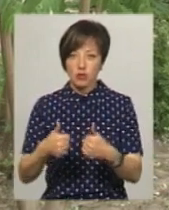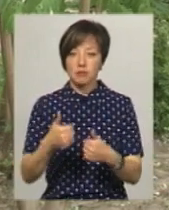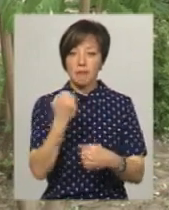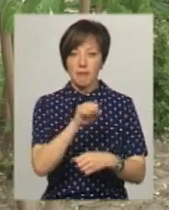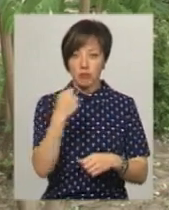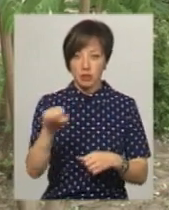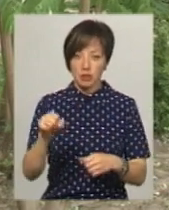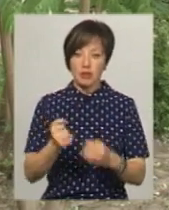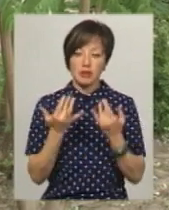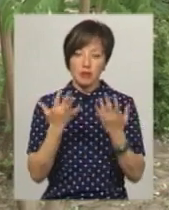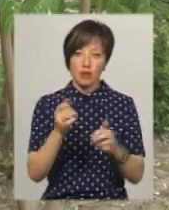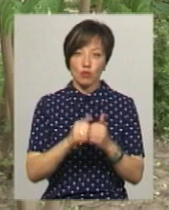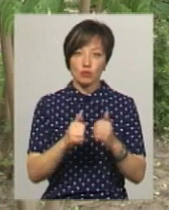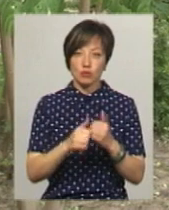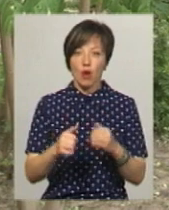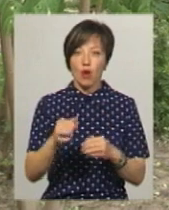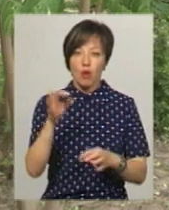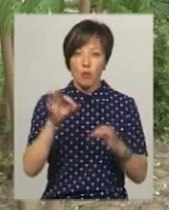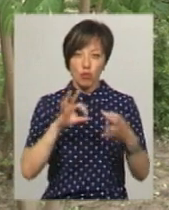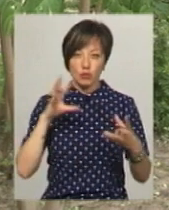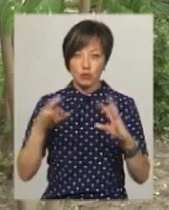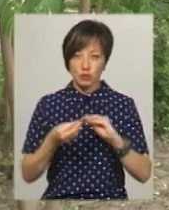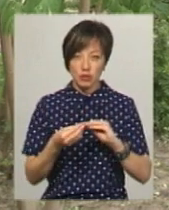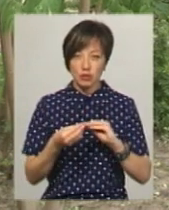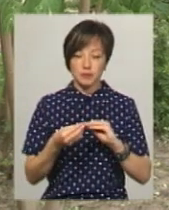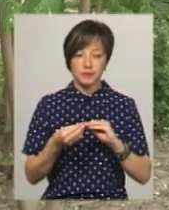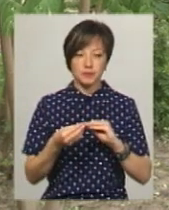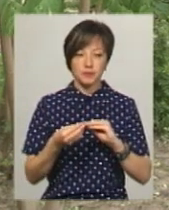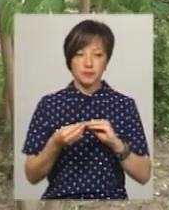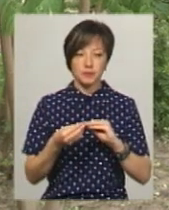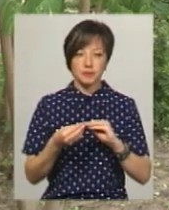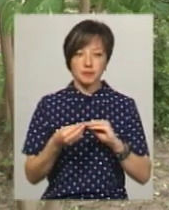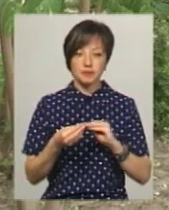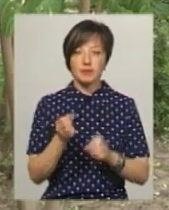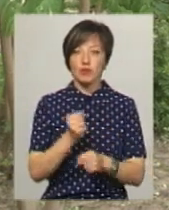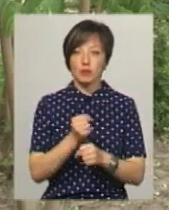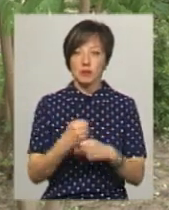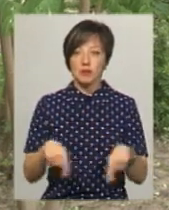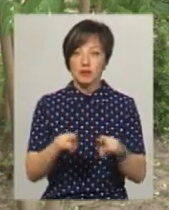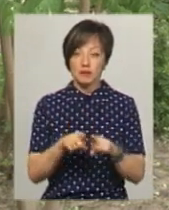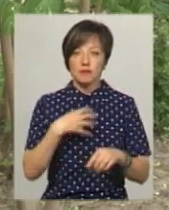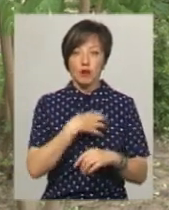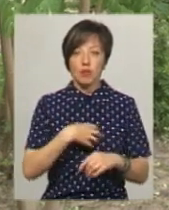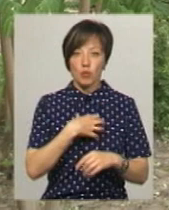рахунком, набрали в кожному матчі бонусні очки. Тобто зробили такі